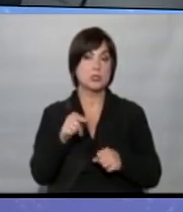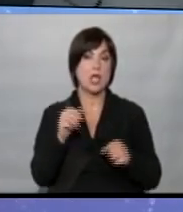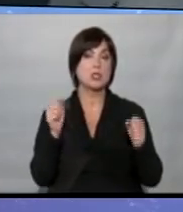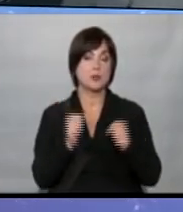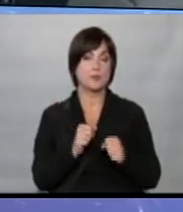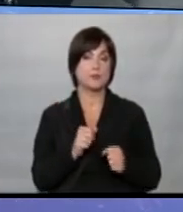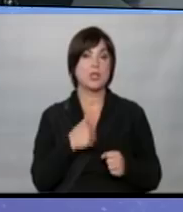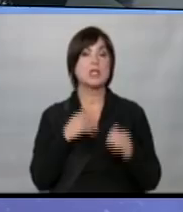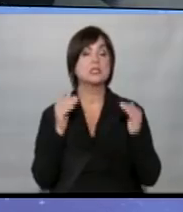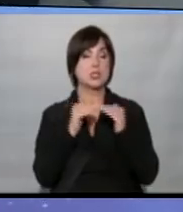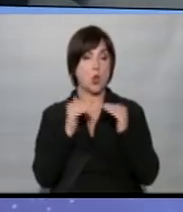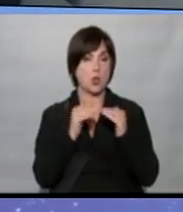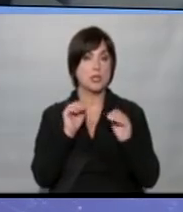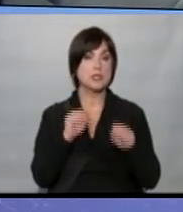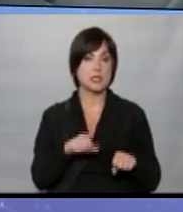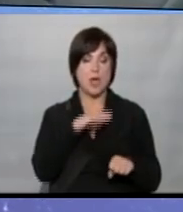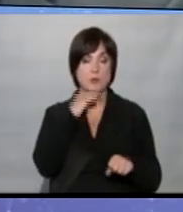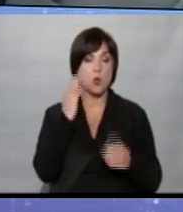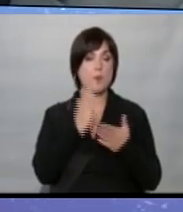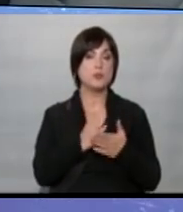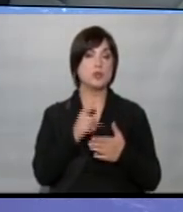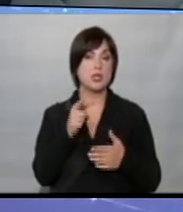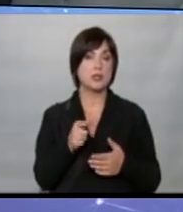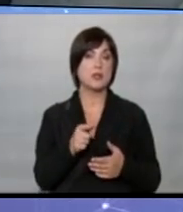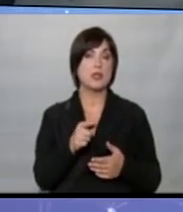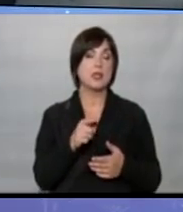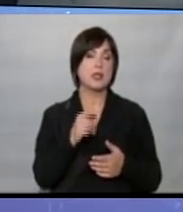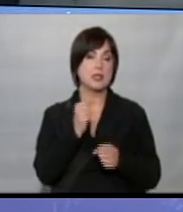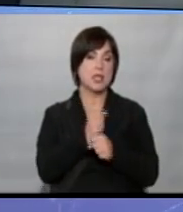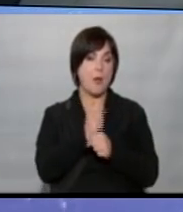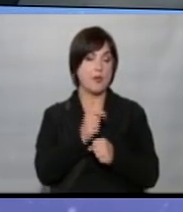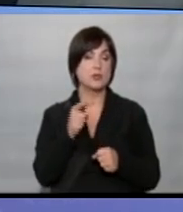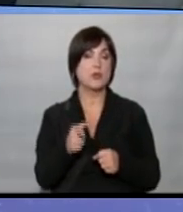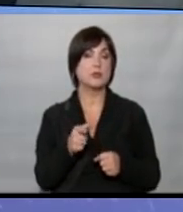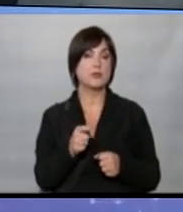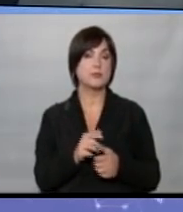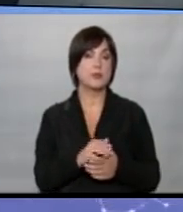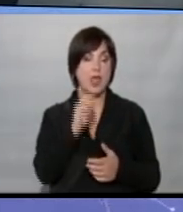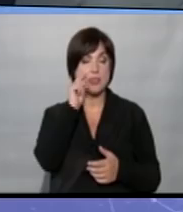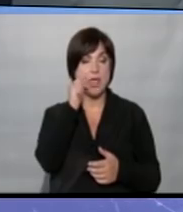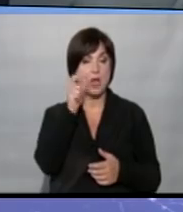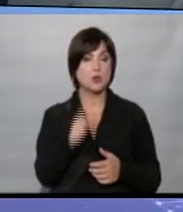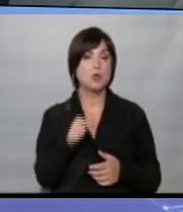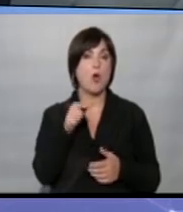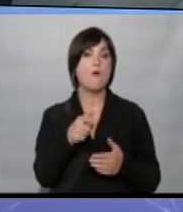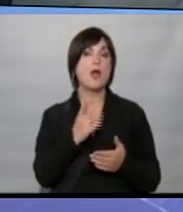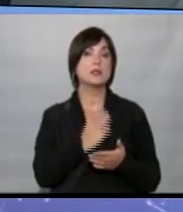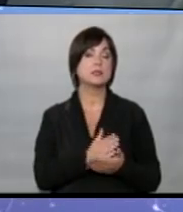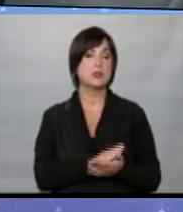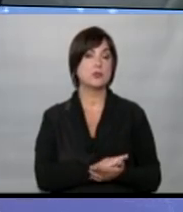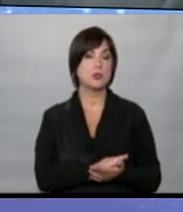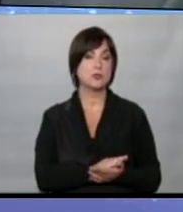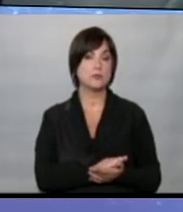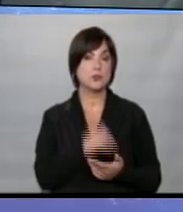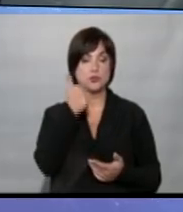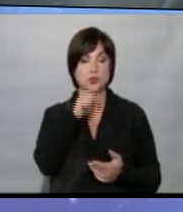сум јасен. Се согласувам со вас дека да, многу беше поставено за да испроцесира, за да издигестира народот, ама тоа се се, што е